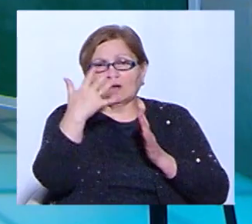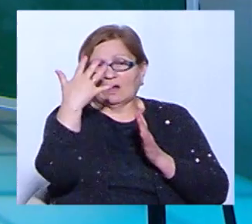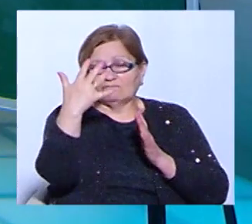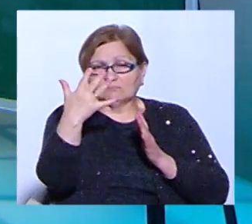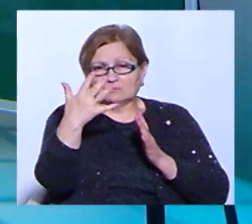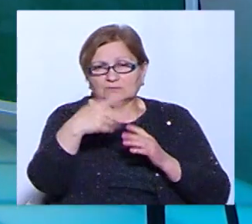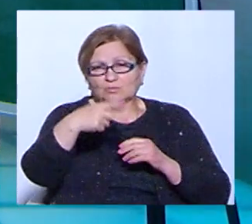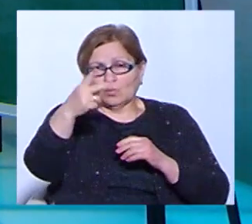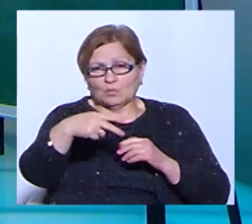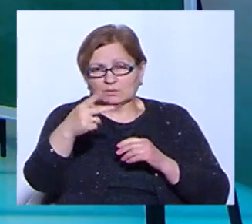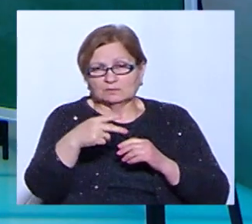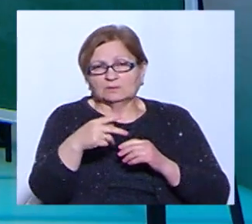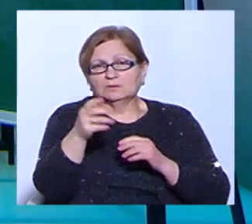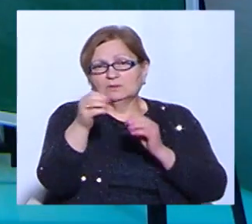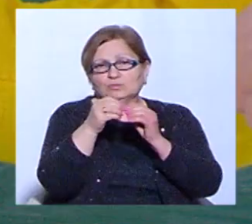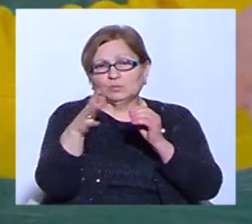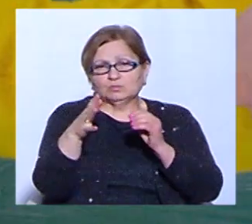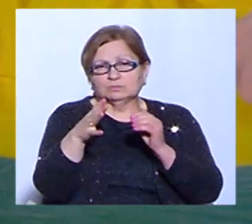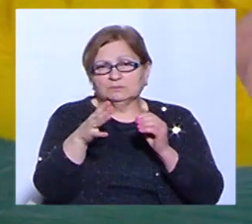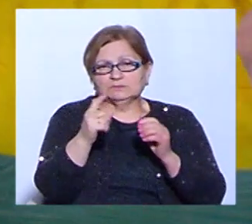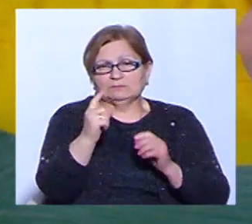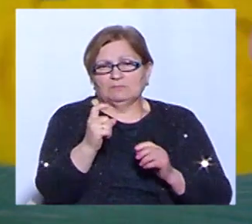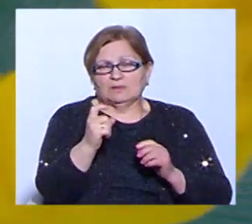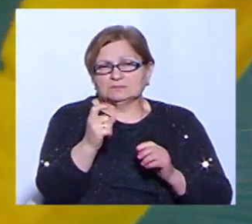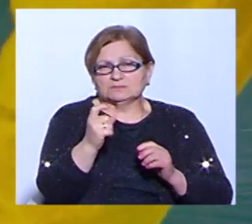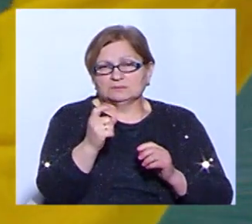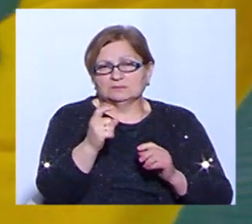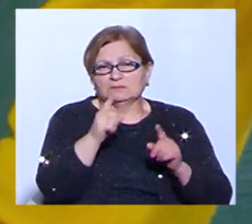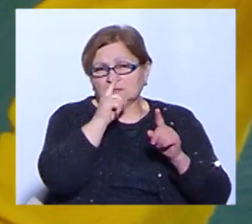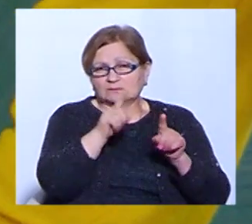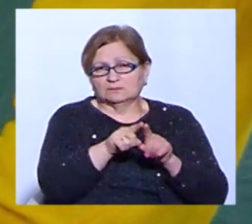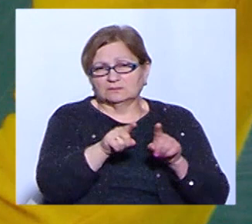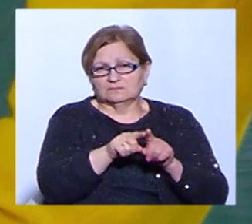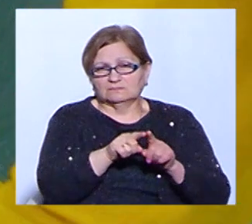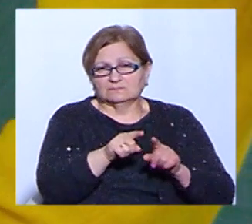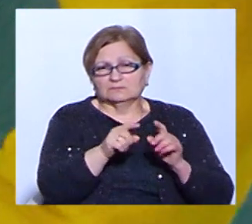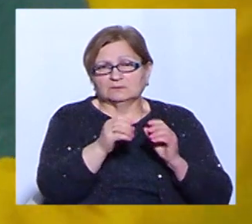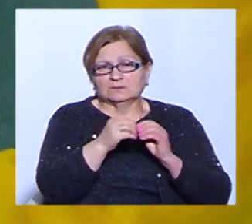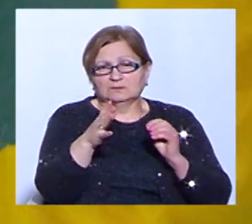15 მეასედი იგივე